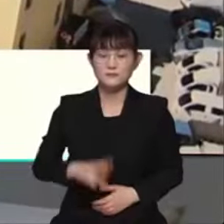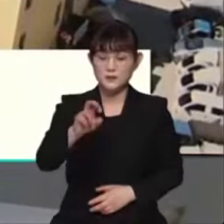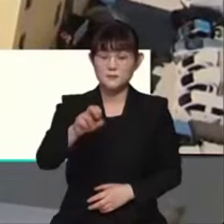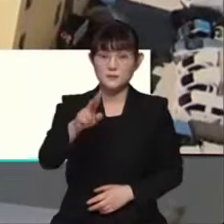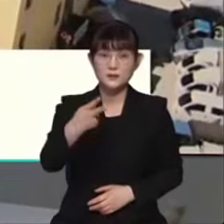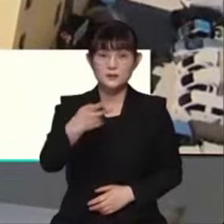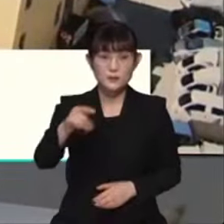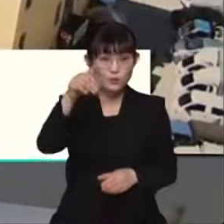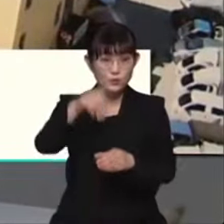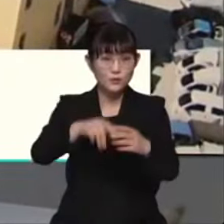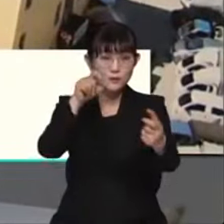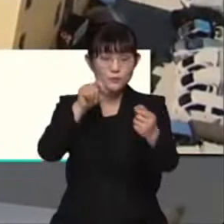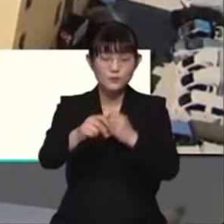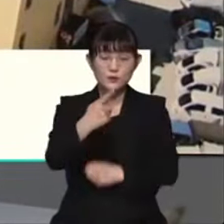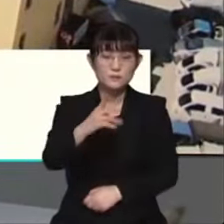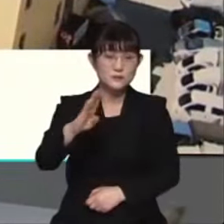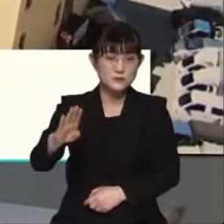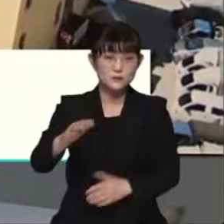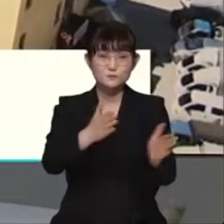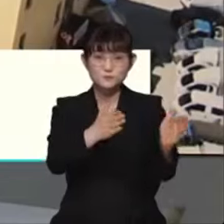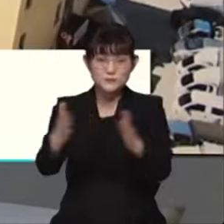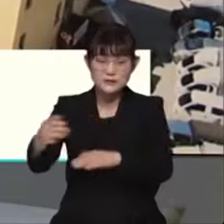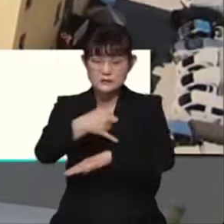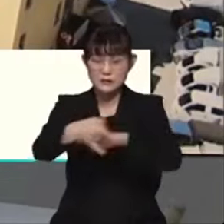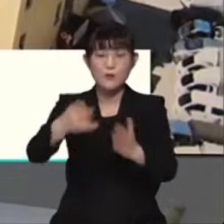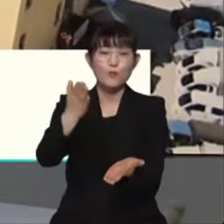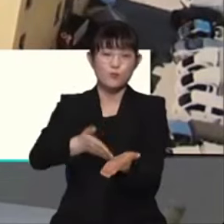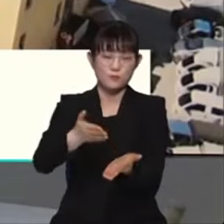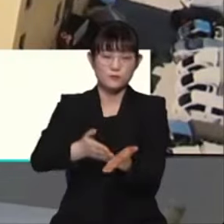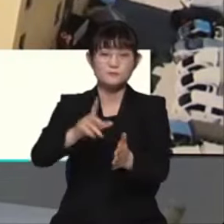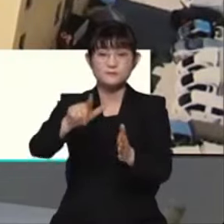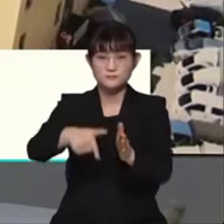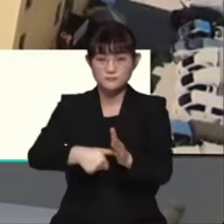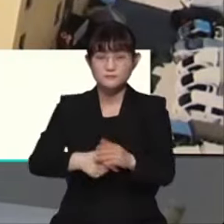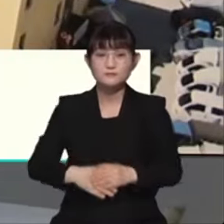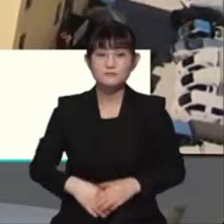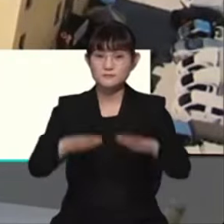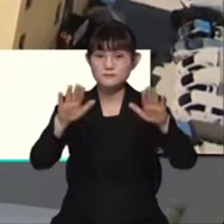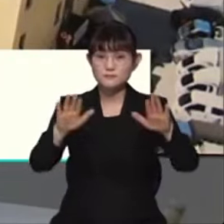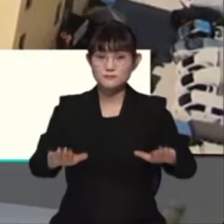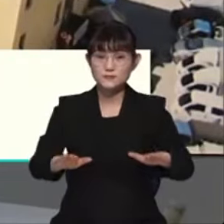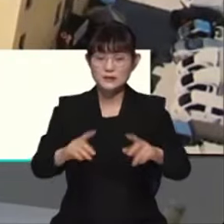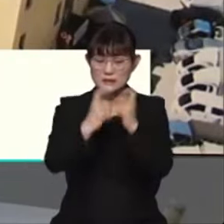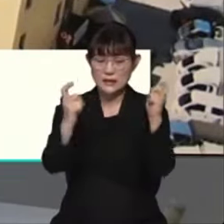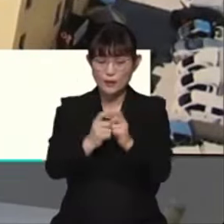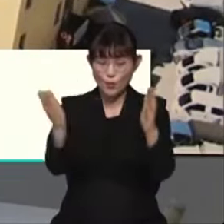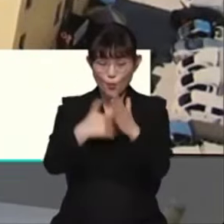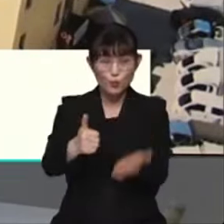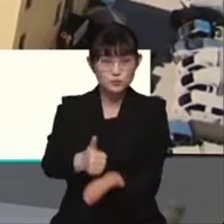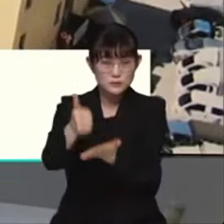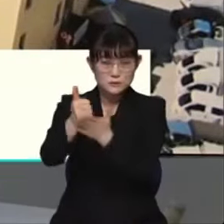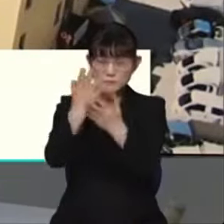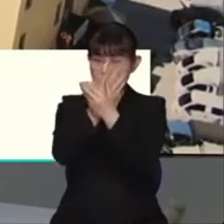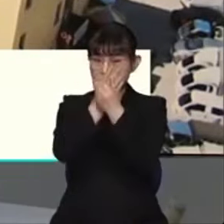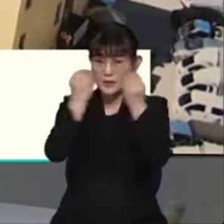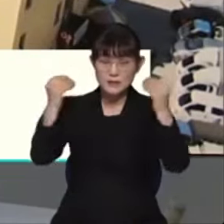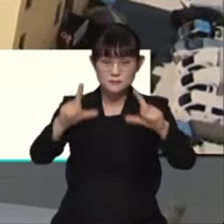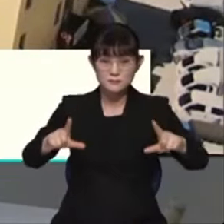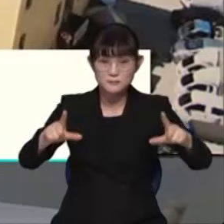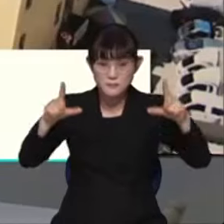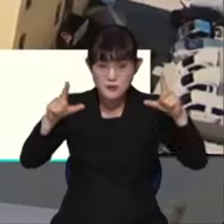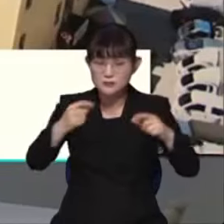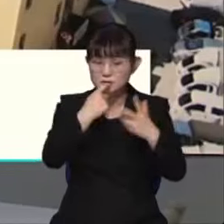제22대 총선을 앞두고 KBC가 마련한 기획보도 시간입니다. 오늘은 사천 논란을 정면 돌파해 인지도를